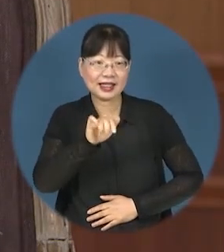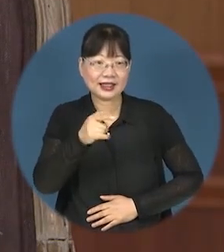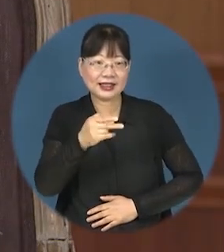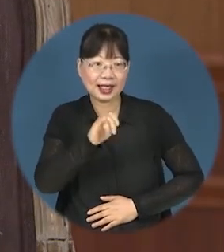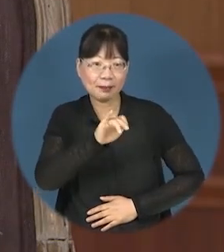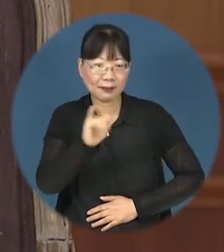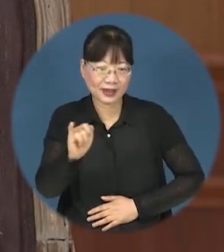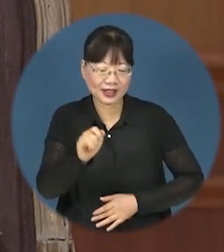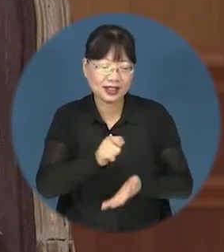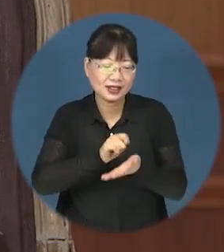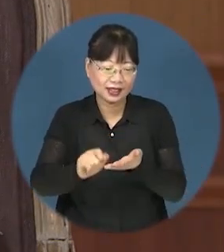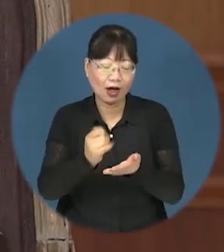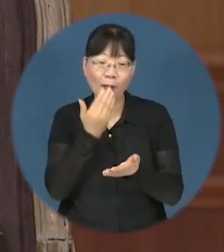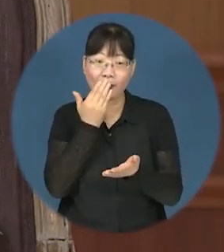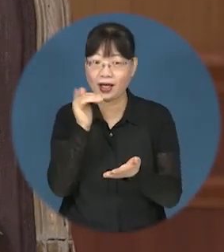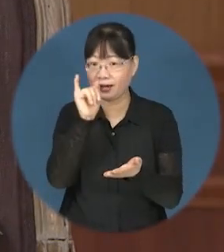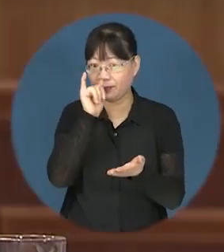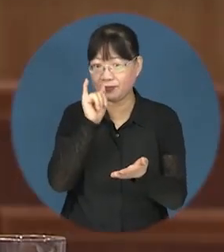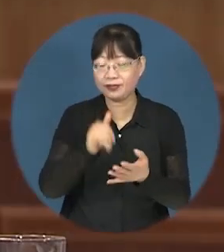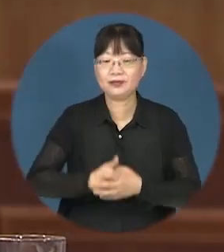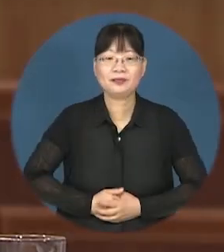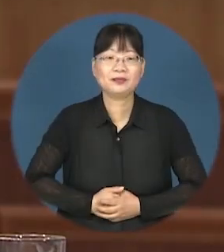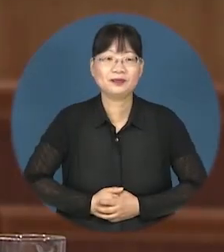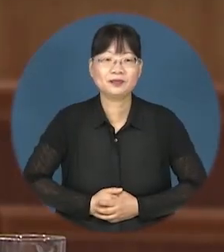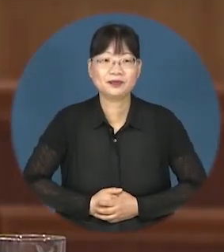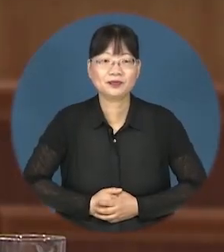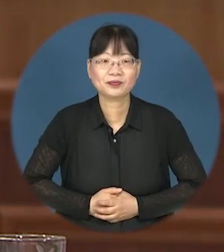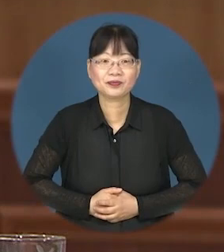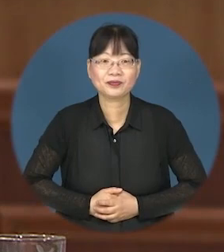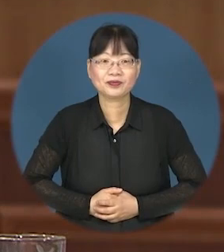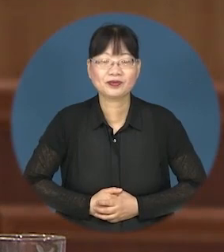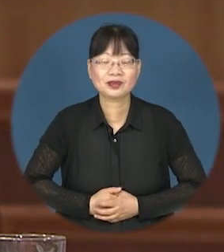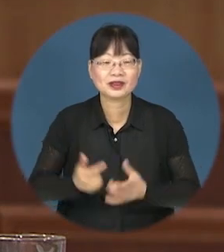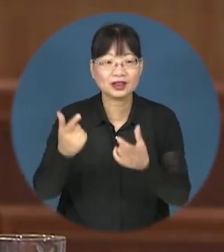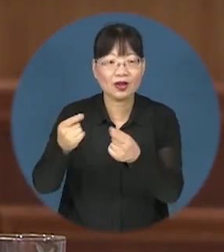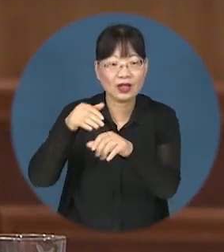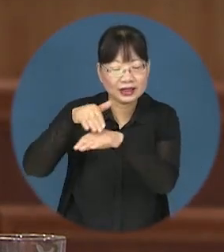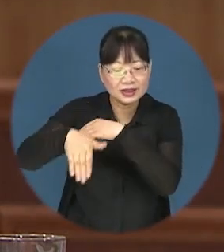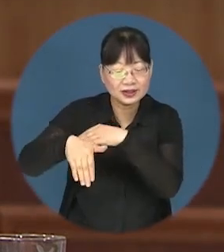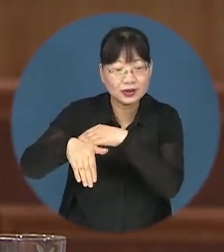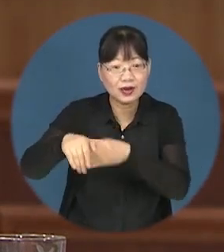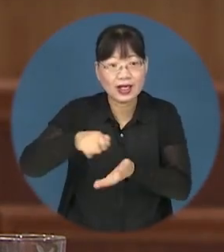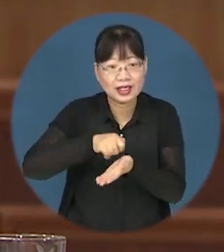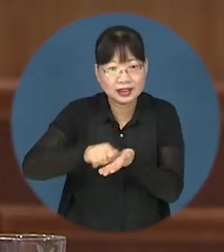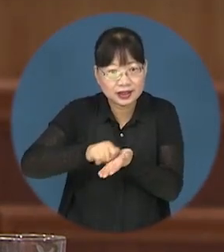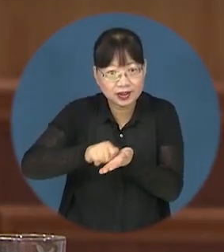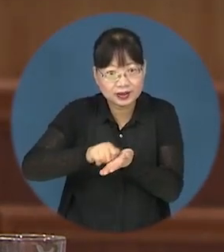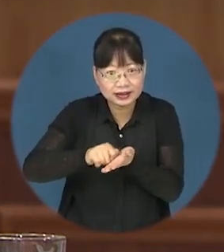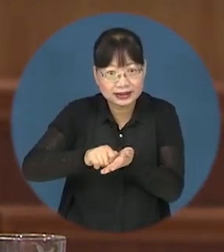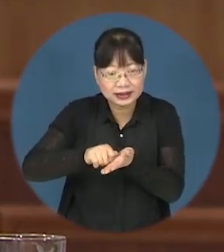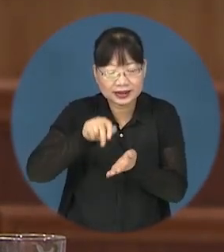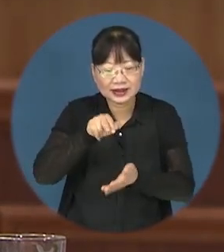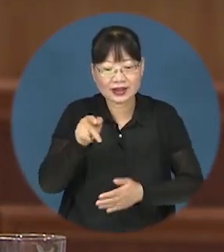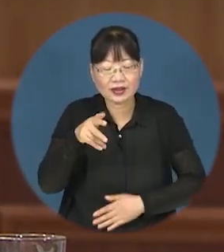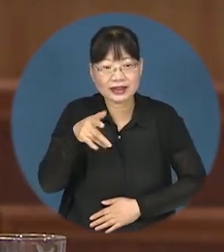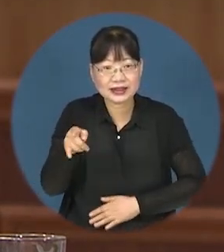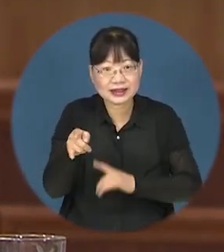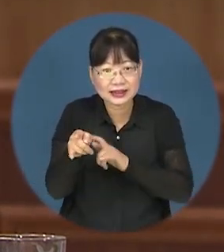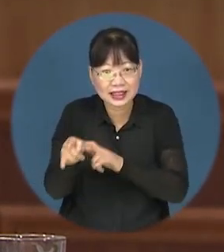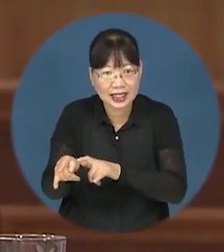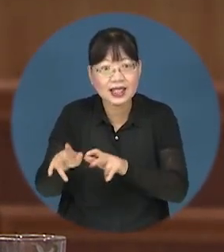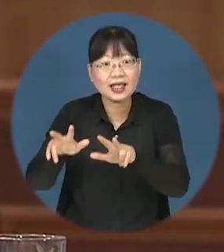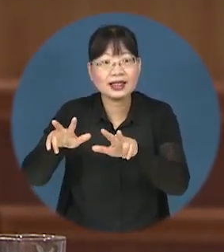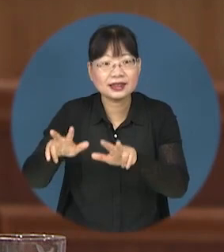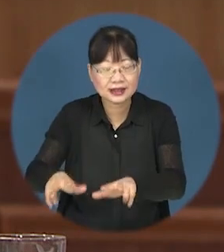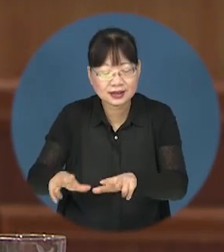쓰실 수 있습니다 예 2 그렇게 켈리 그라프 형식으로 쓰여진 서체가 요즘은 더